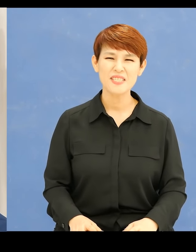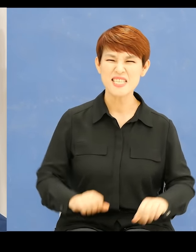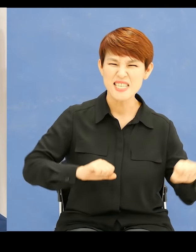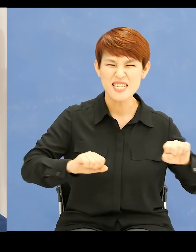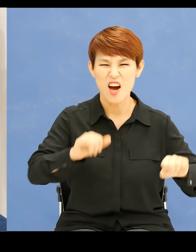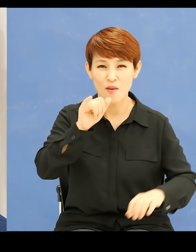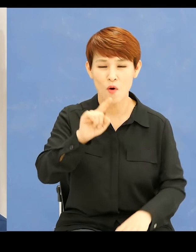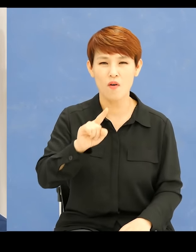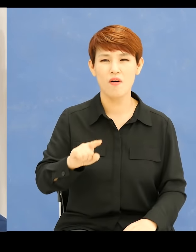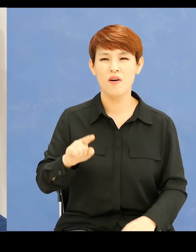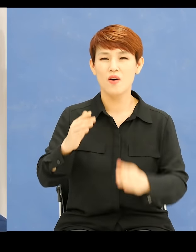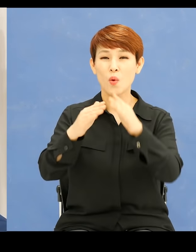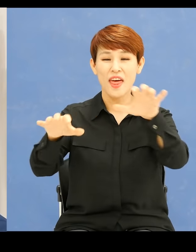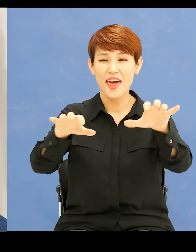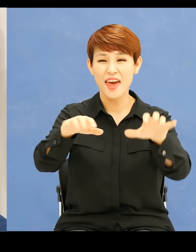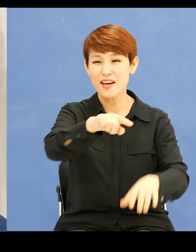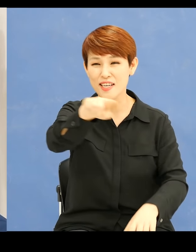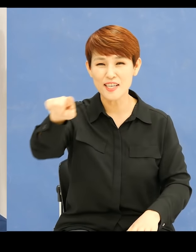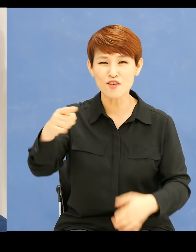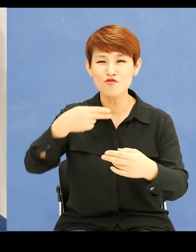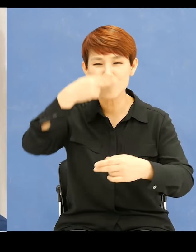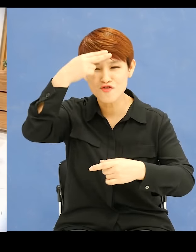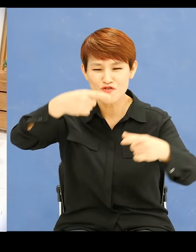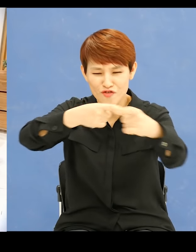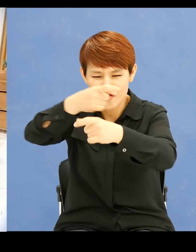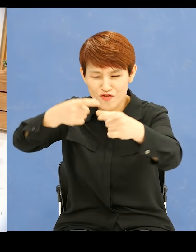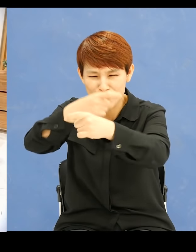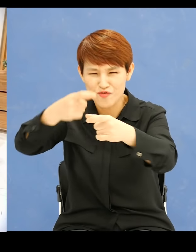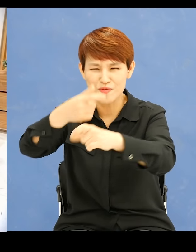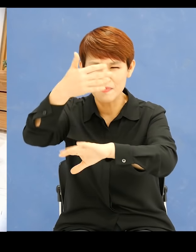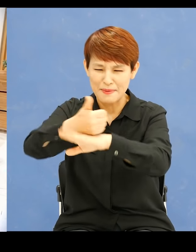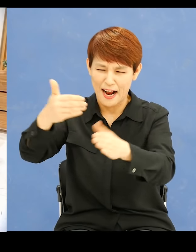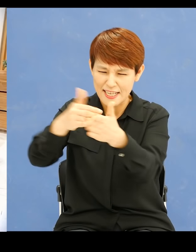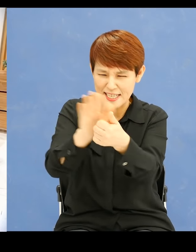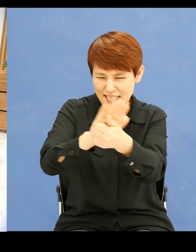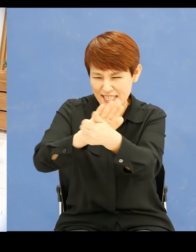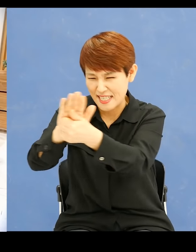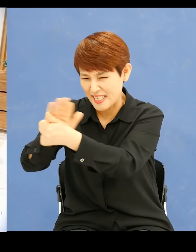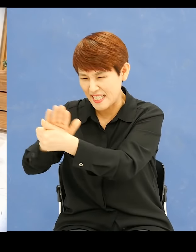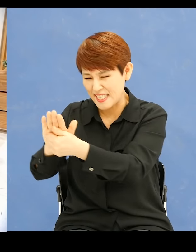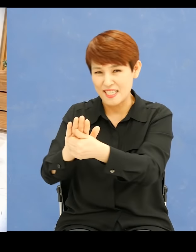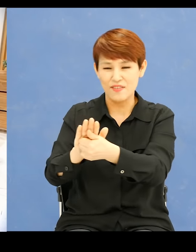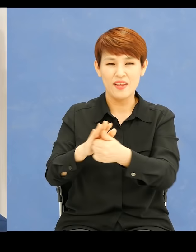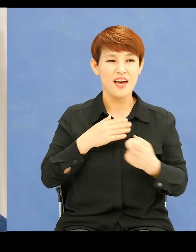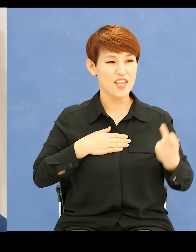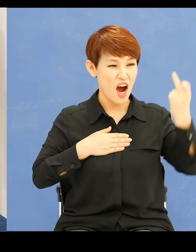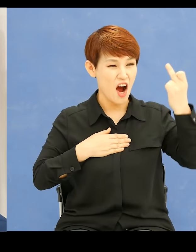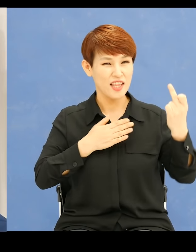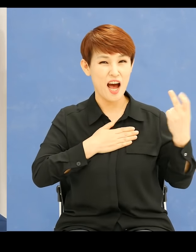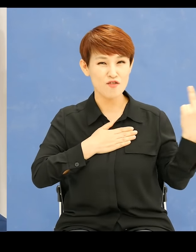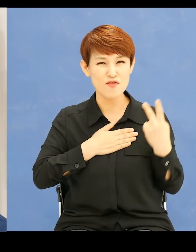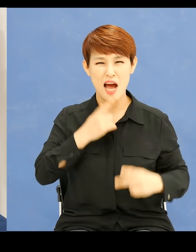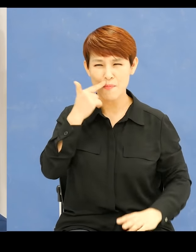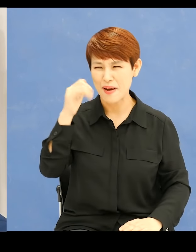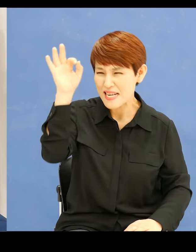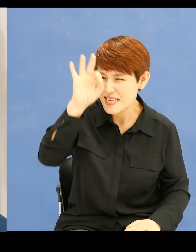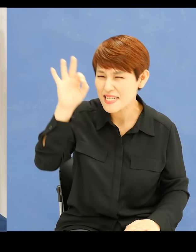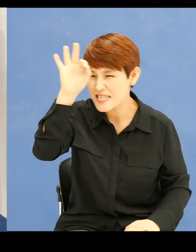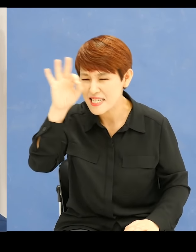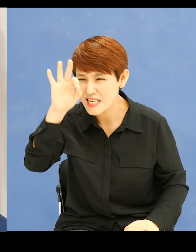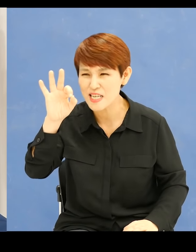좋으셔가지고 동네 어르신들 술 드시면 맨 마지막까지 남아 계시는 분. 예, 예. 정이 늘 많으시군요. 아버지 형님하고 저하고 아버지 찾으러 가면